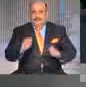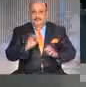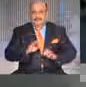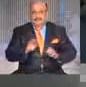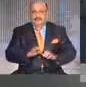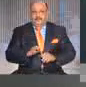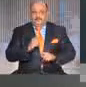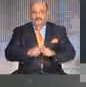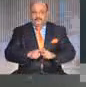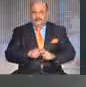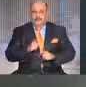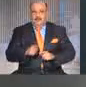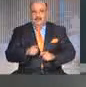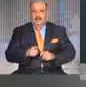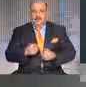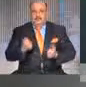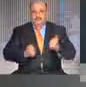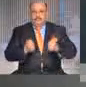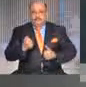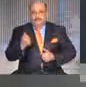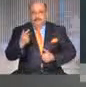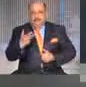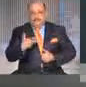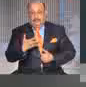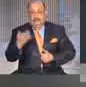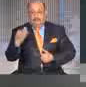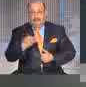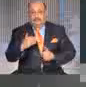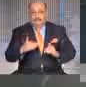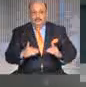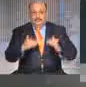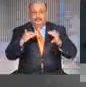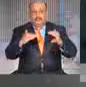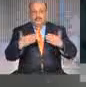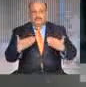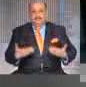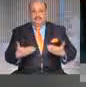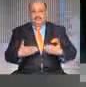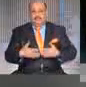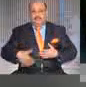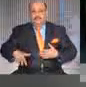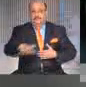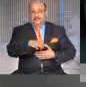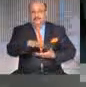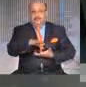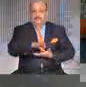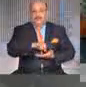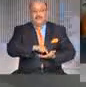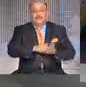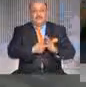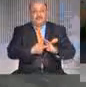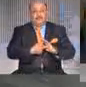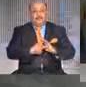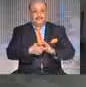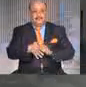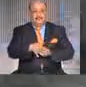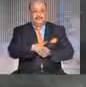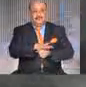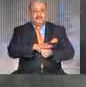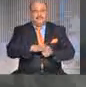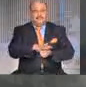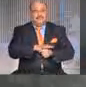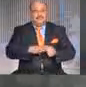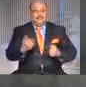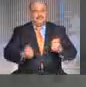نوصلوا المعلومة، اخترنا العنوان هذايا بالإعلام نغير الأرقام، حابين نوصلوا المعلومة للمواطن. توزيع لمطويات